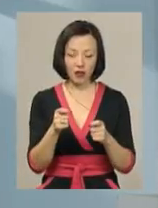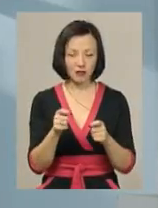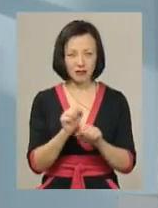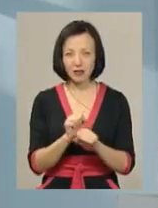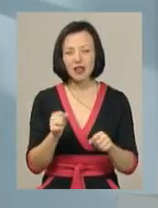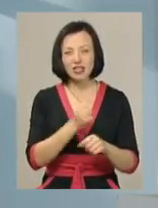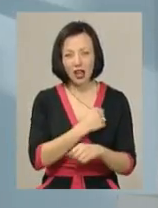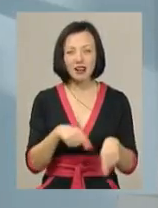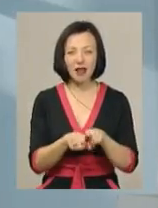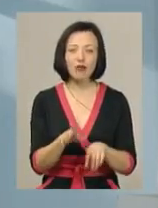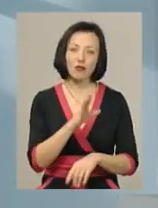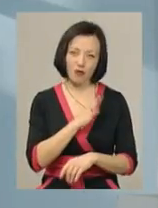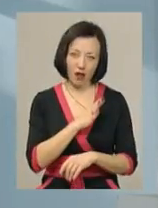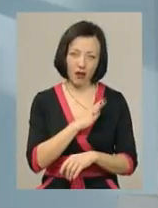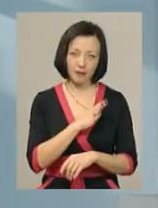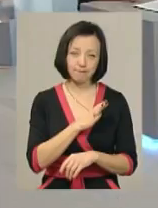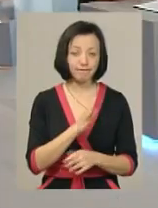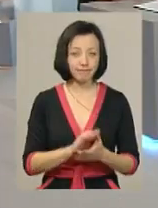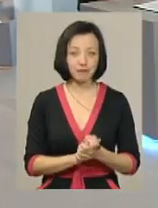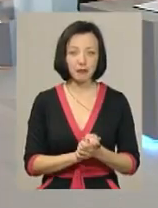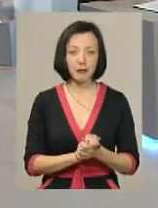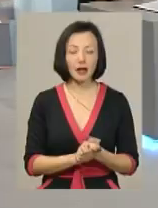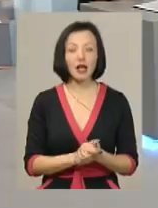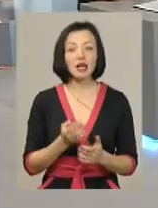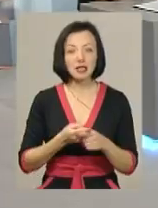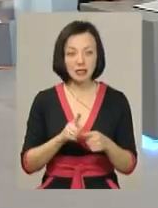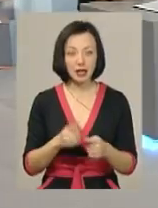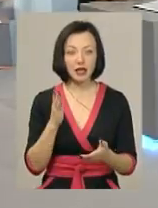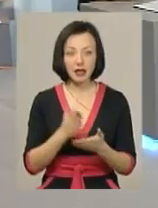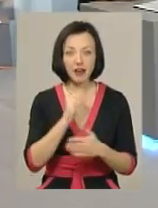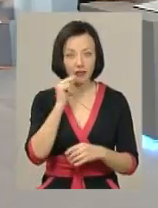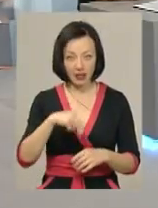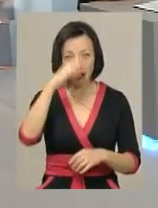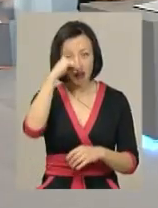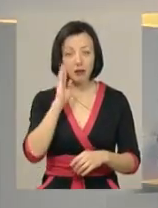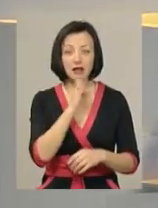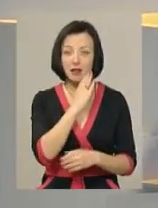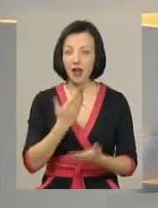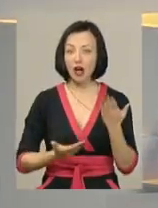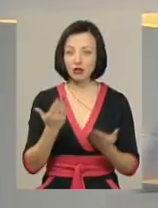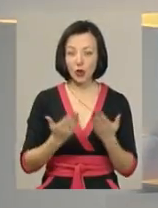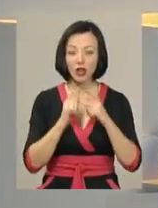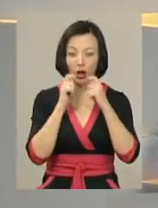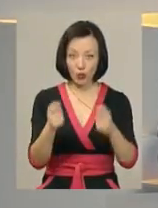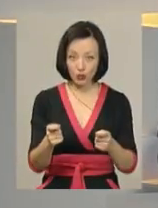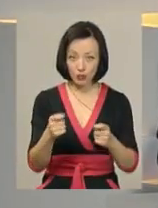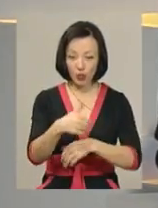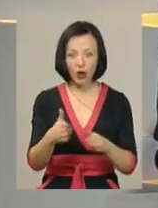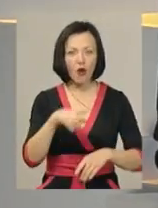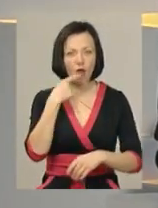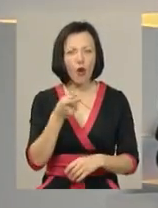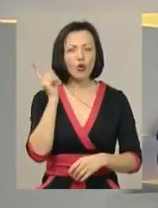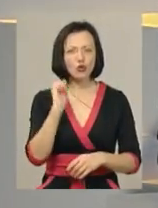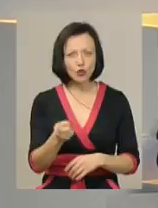тому що Ну на жаль так теж буває але це насправді є саме вина батьків такщо якщо даруєш подару і